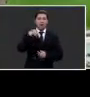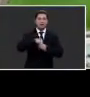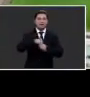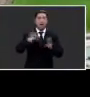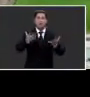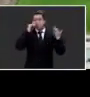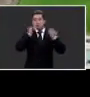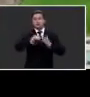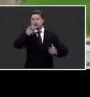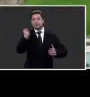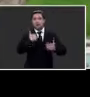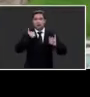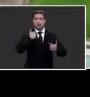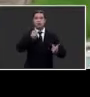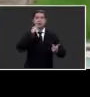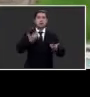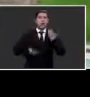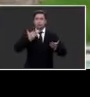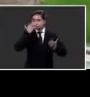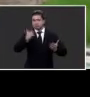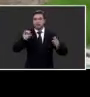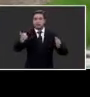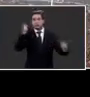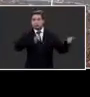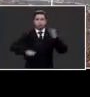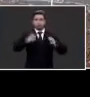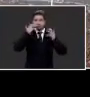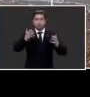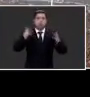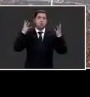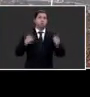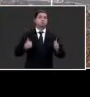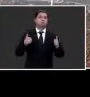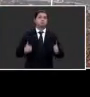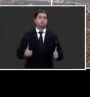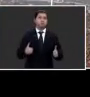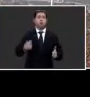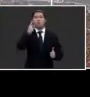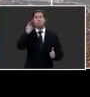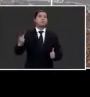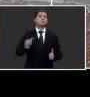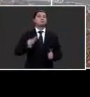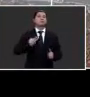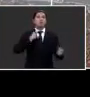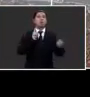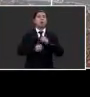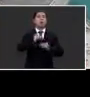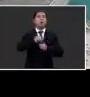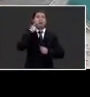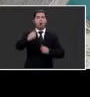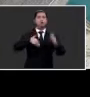en verimli şekilde değerlendirmeye imkanına kavuştuk hükümetlerimiz döneminde